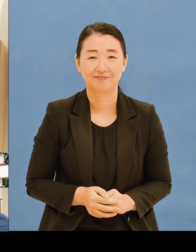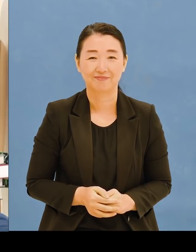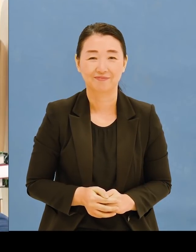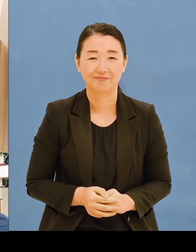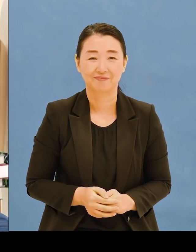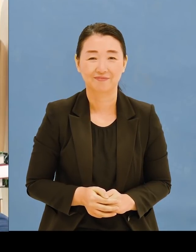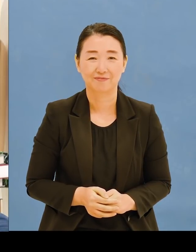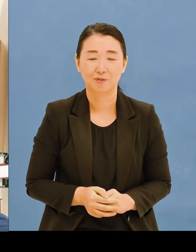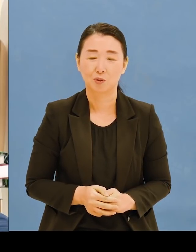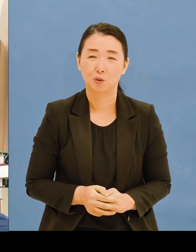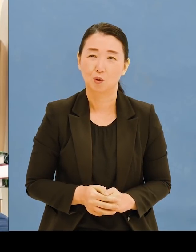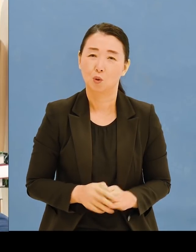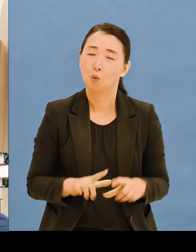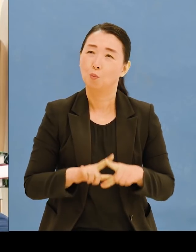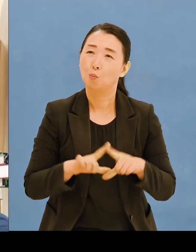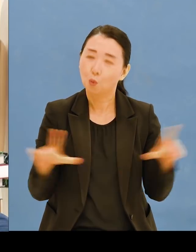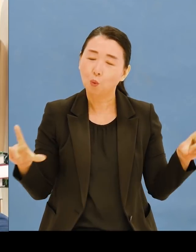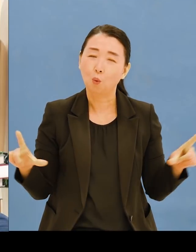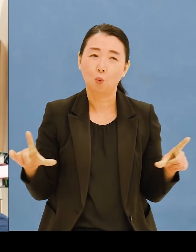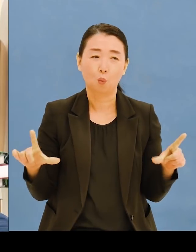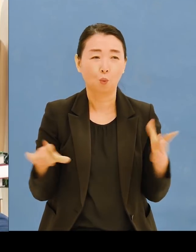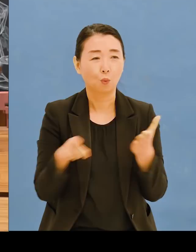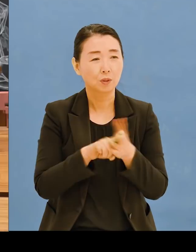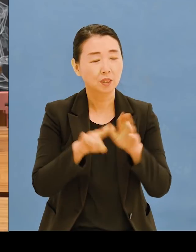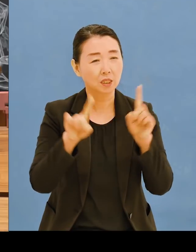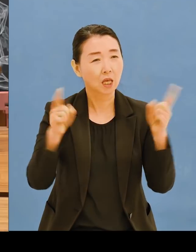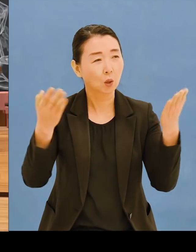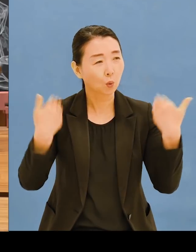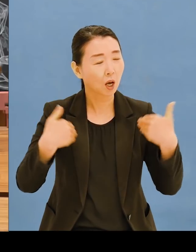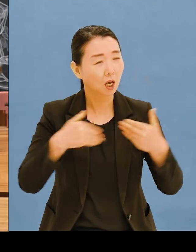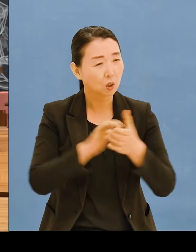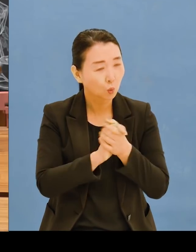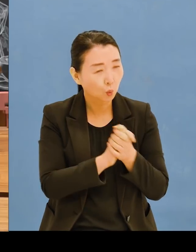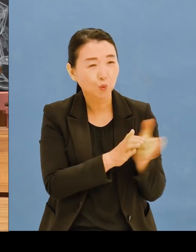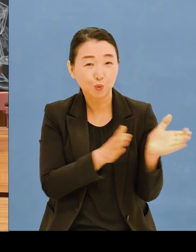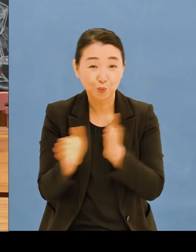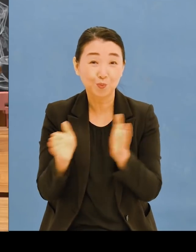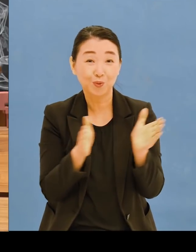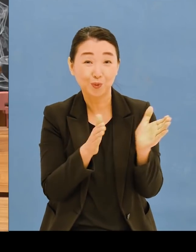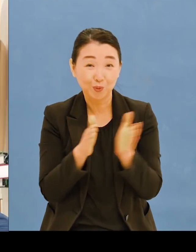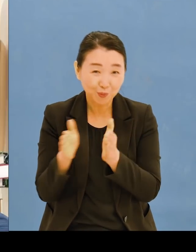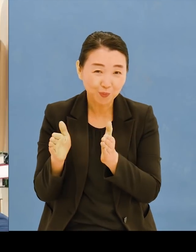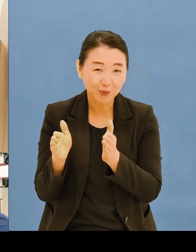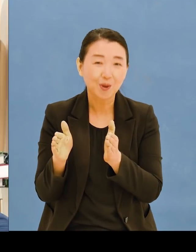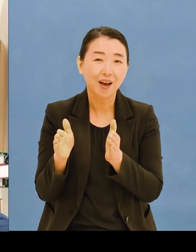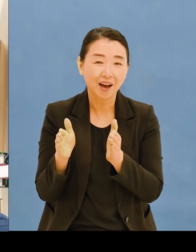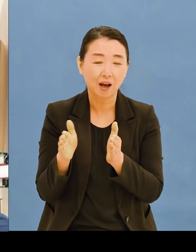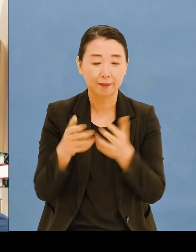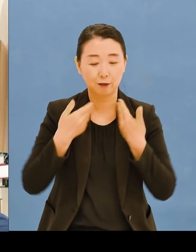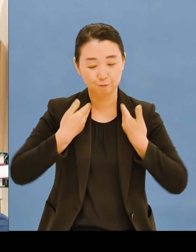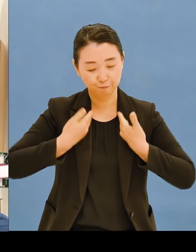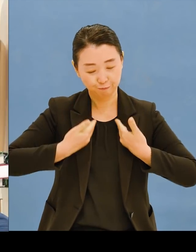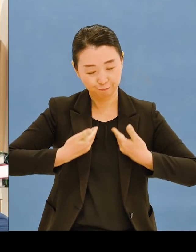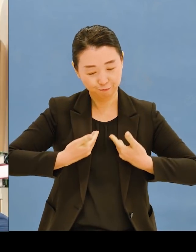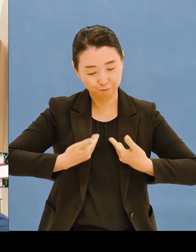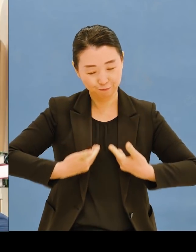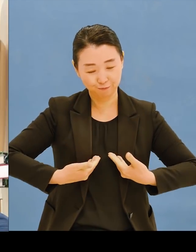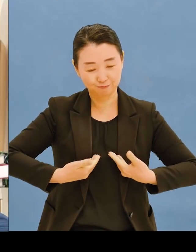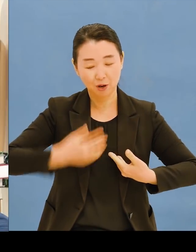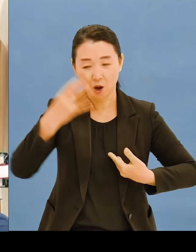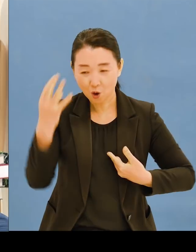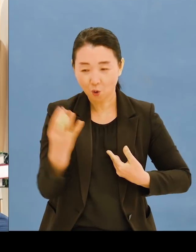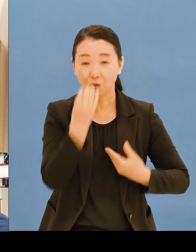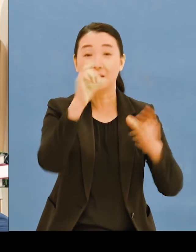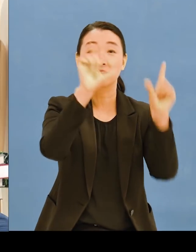이게 흔히 이제 신학교 가면 이제 기도로 정말 말씀하신 거죠. 기도로 준비하고 그렇죠. 이제 그렇게 이제 좀 경건하게 거룩하게 네네.